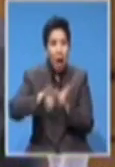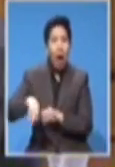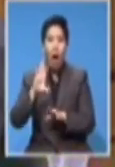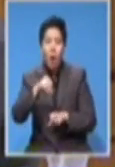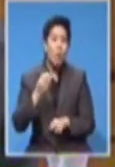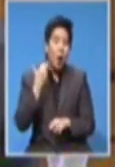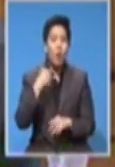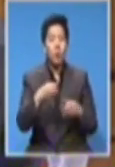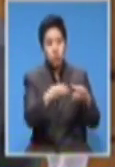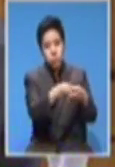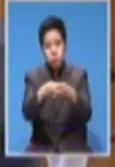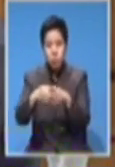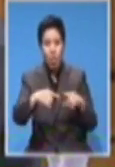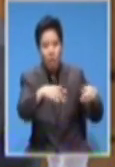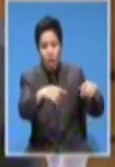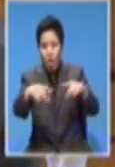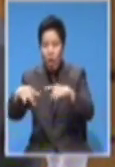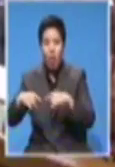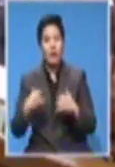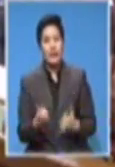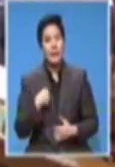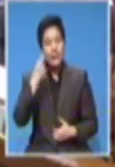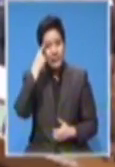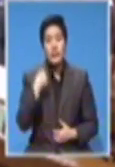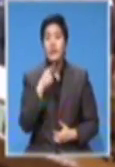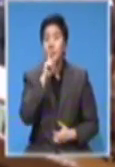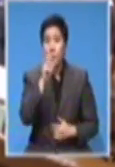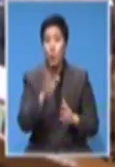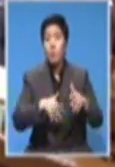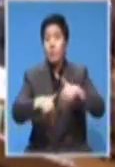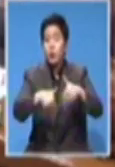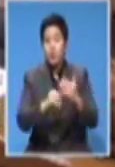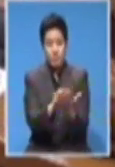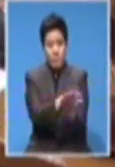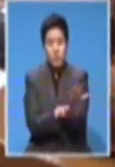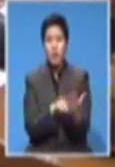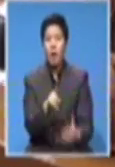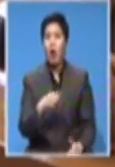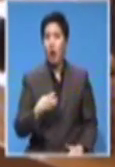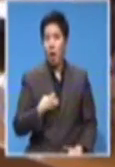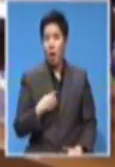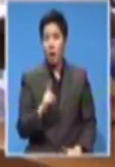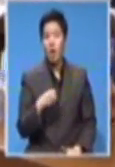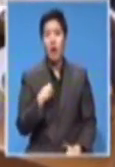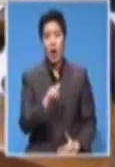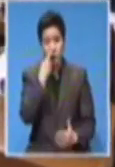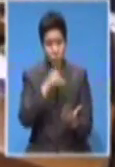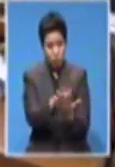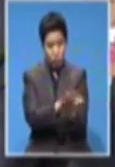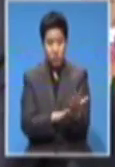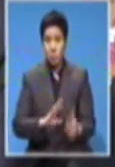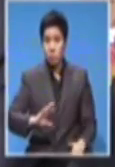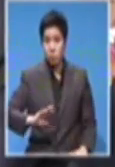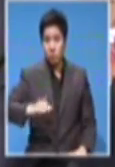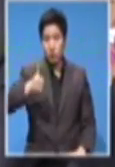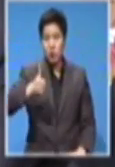โน้นพรรคการเมืองนี้นักการเมืองผมถามว่าถามประชาชนเขาหรือยังนะเขาต้องการอะไรเขาต้องการให้บ้านเมืองดีขึ้นกว่าเดิมหรือต้องการให้บ้